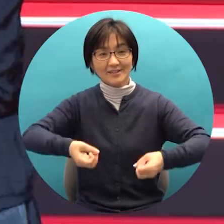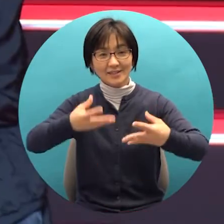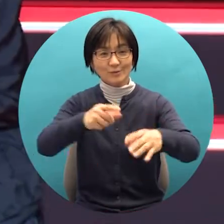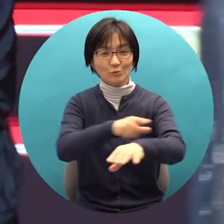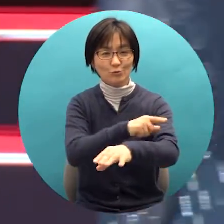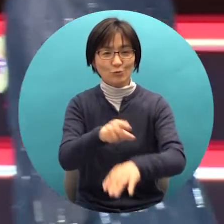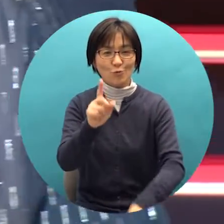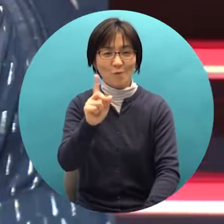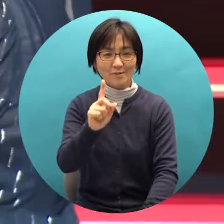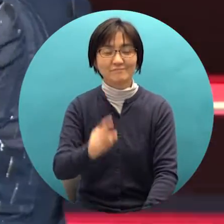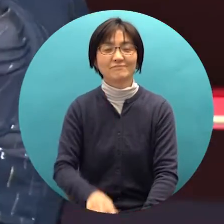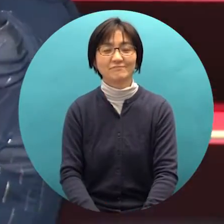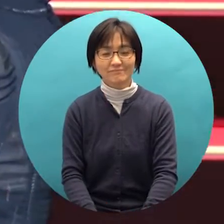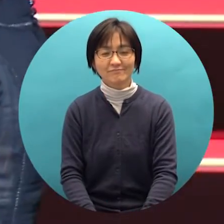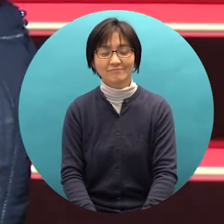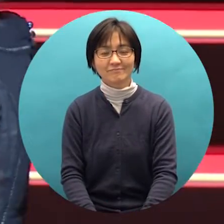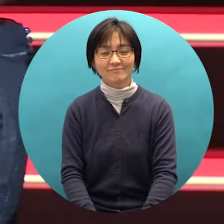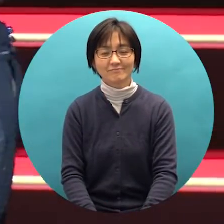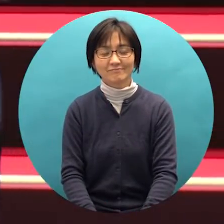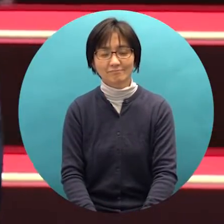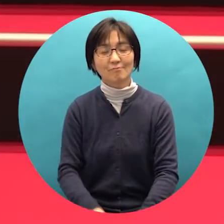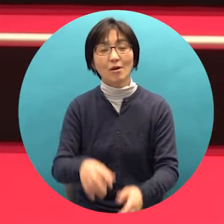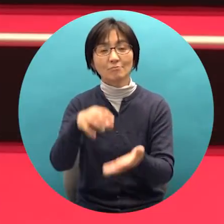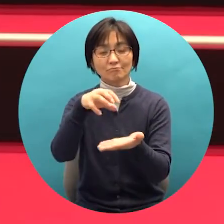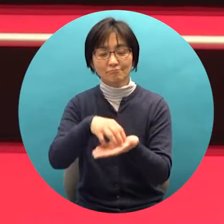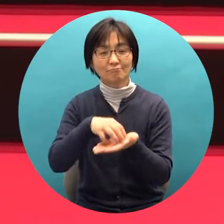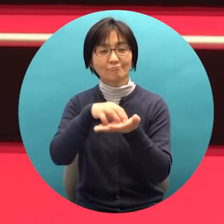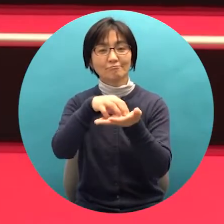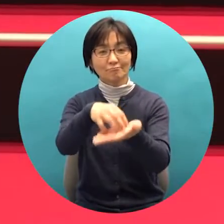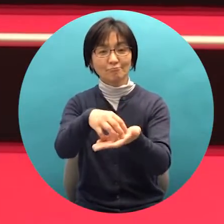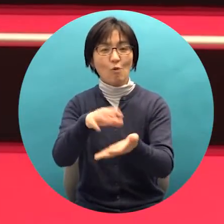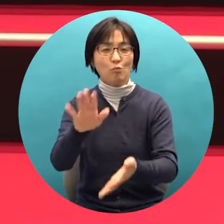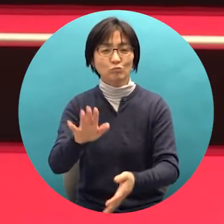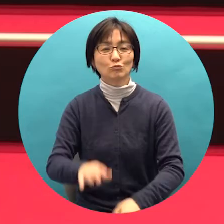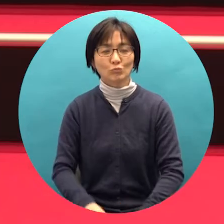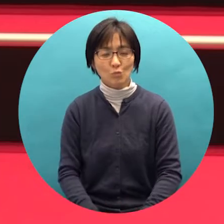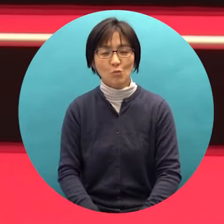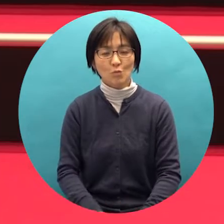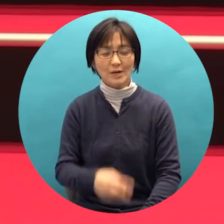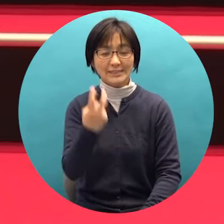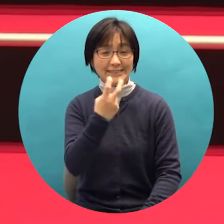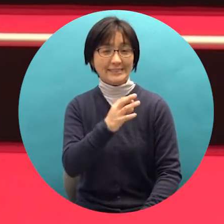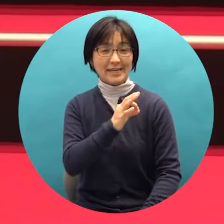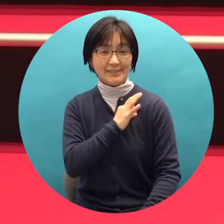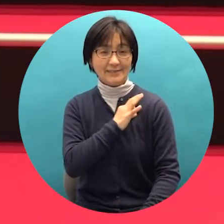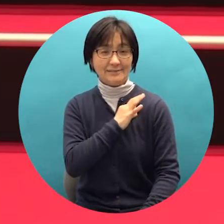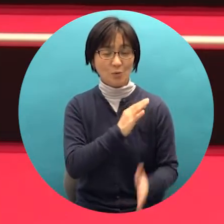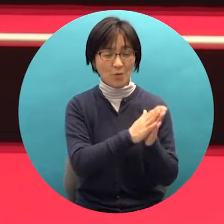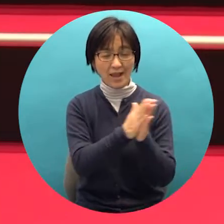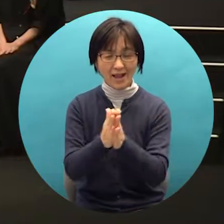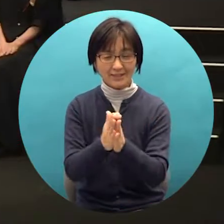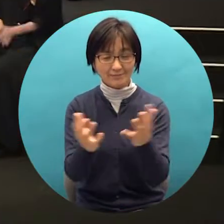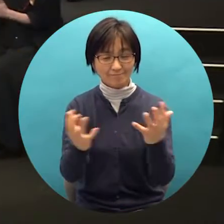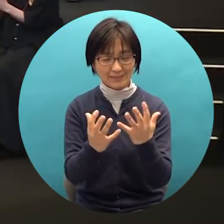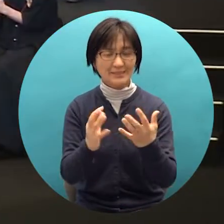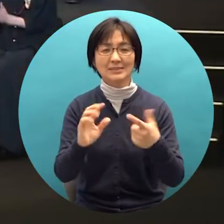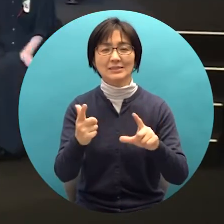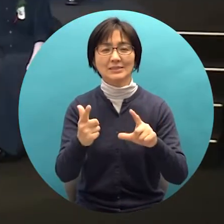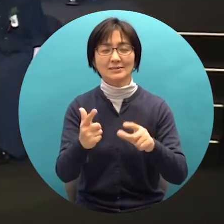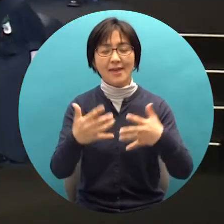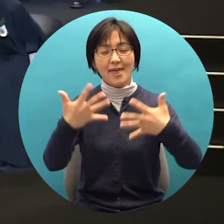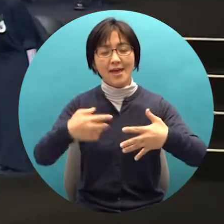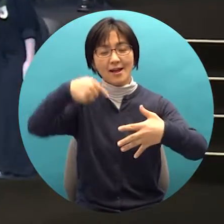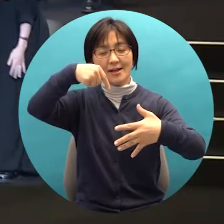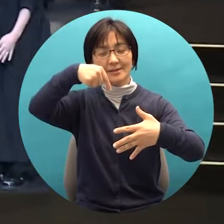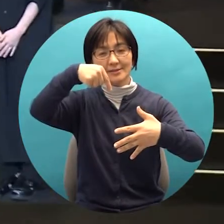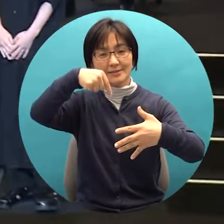は、映画祭では賞を贈るのですが、審査員などを設けずに映画祭の中で決